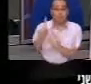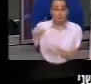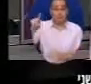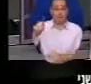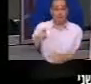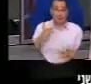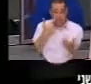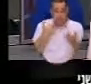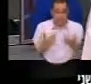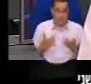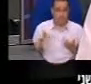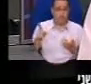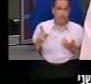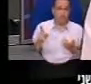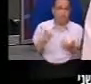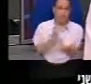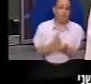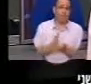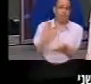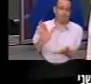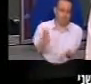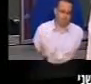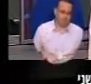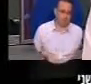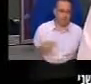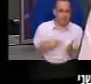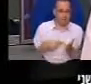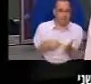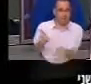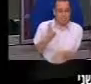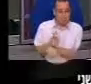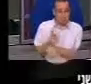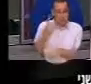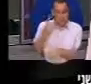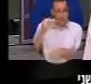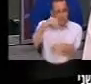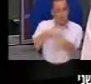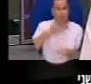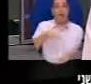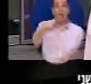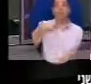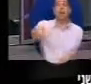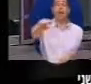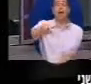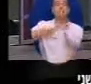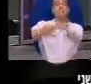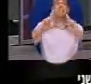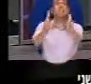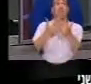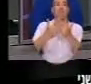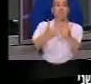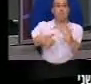הם דרך כלל שם. לכן זה קורס אחד מהרבה קורסים, גם לסגל המנהלי, מזכירות